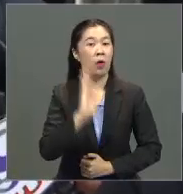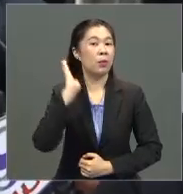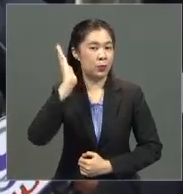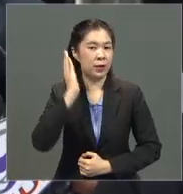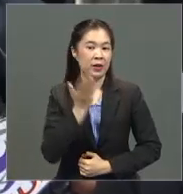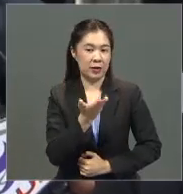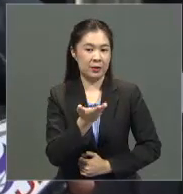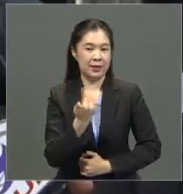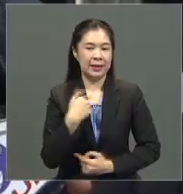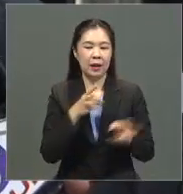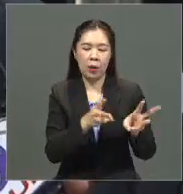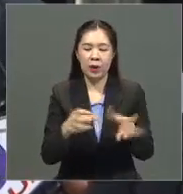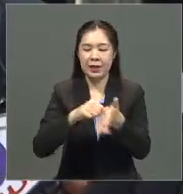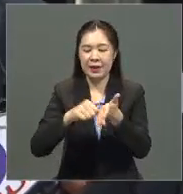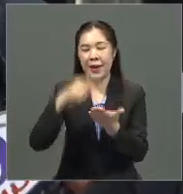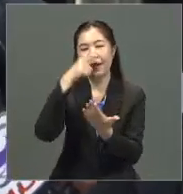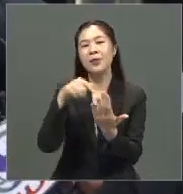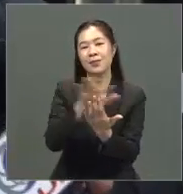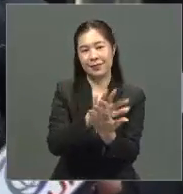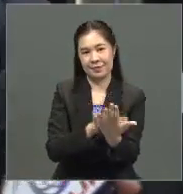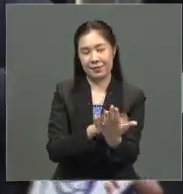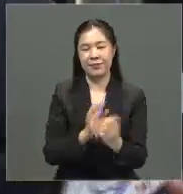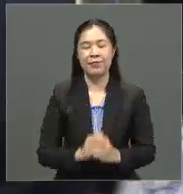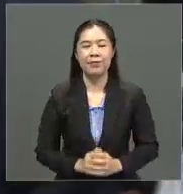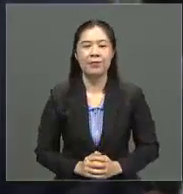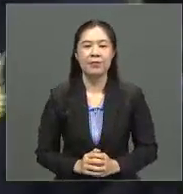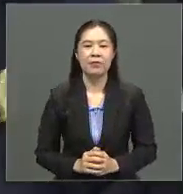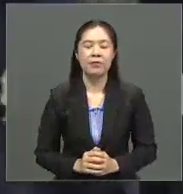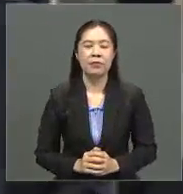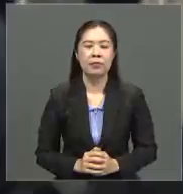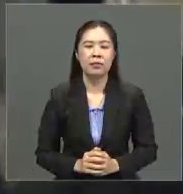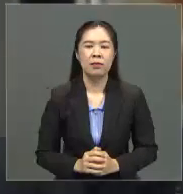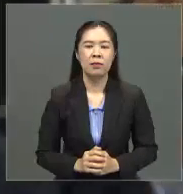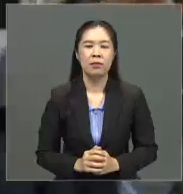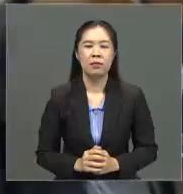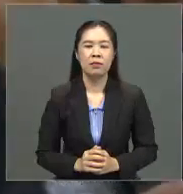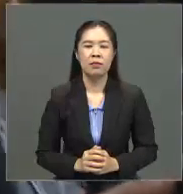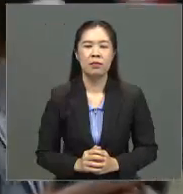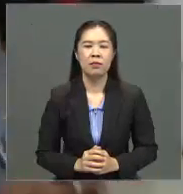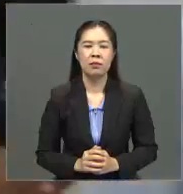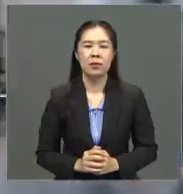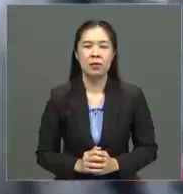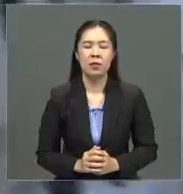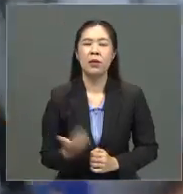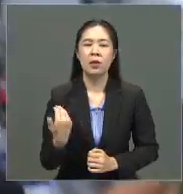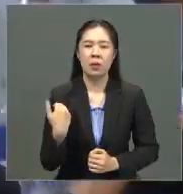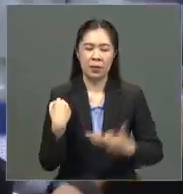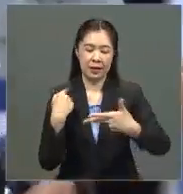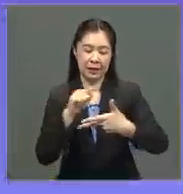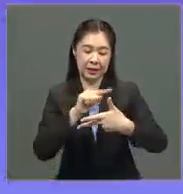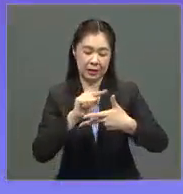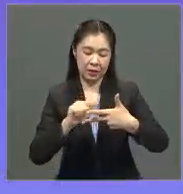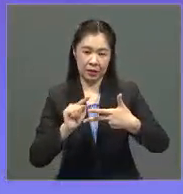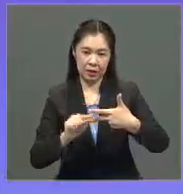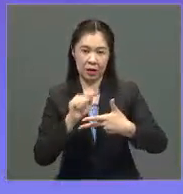เสนอและมองว่าอันนี้น่าจะเป็นทางออกของประเทศได้คือจริงๆก็จะเป็นเหมือนอยู่ในสระ 1ใน 3เท่านั้น 3